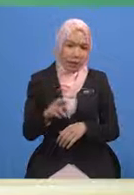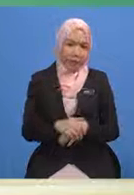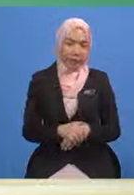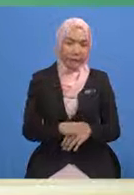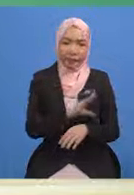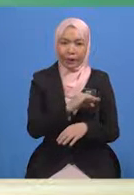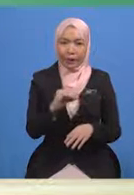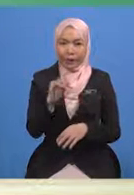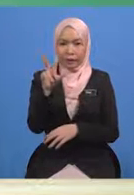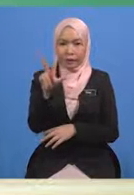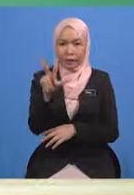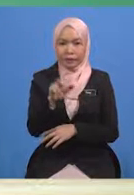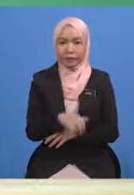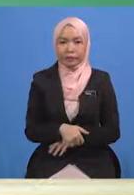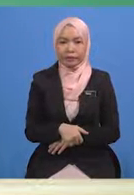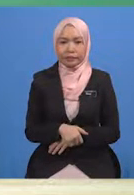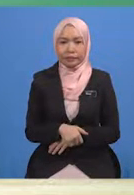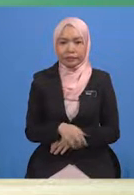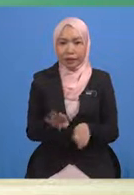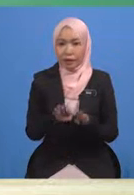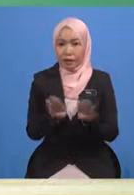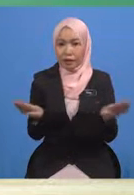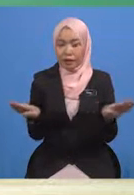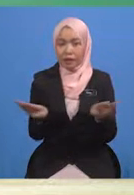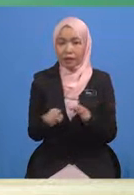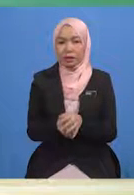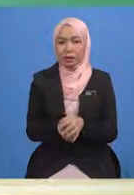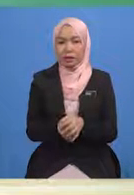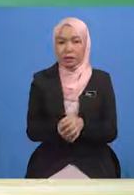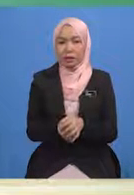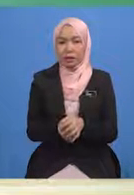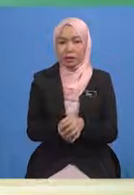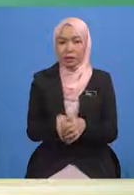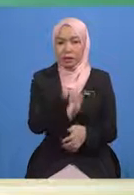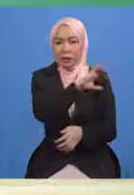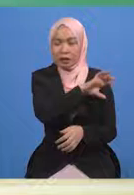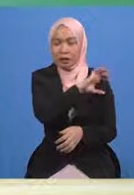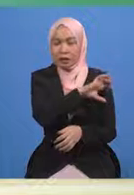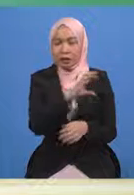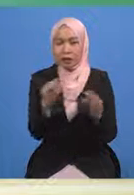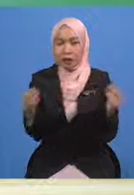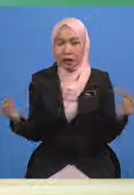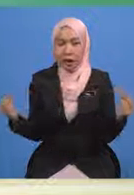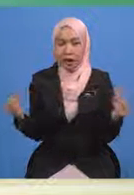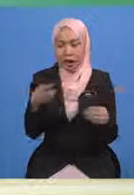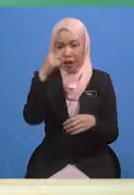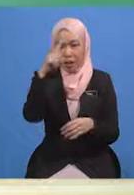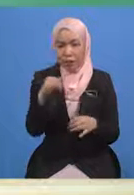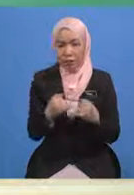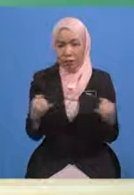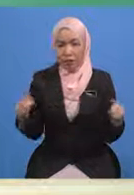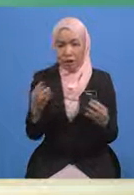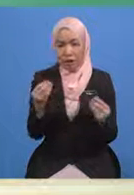Serta yang ketiga, membanding beza kandungan tanah bagi jenis tanah